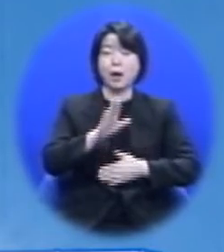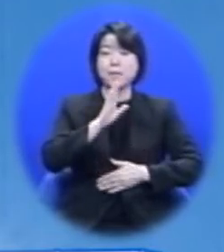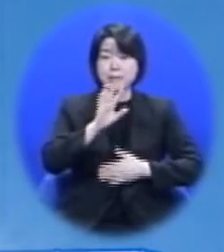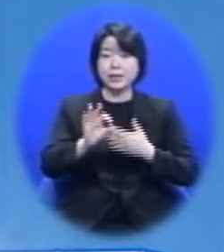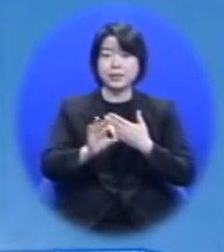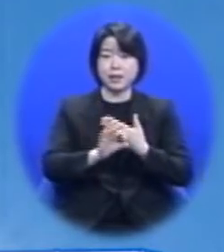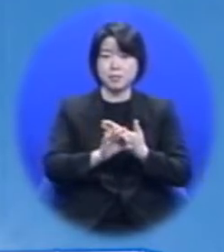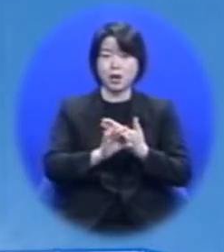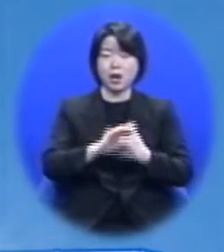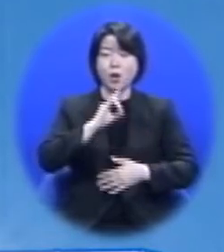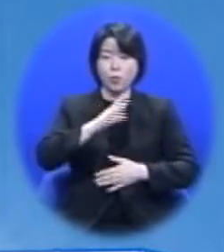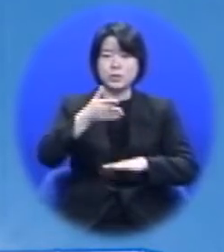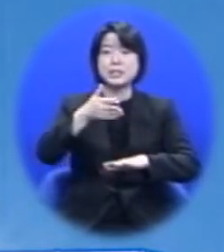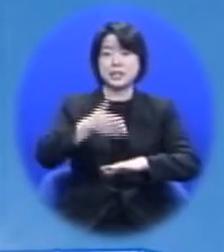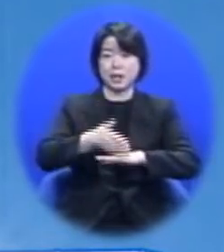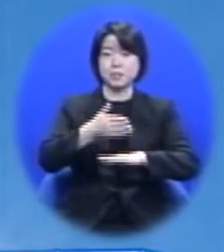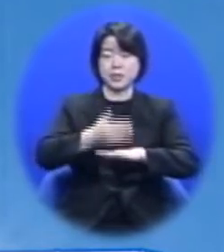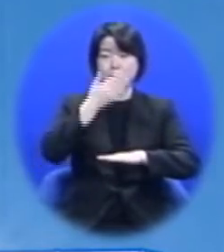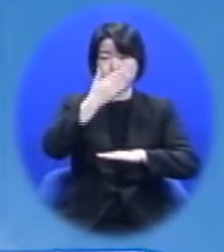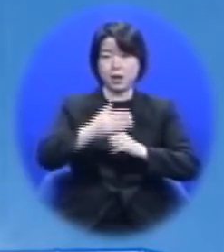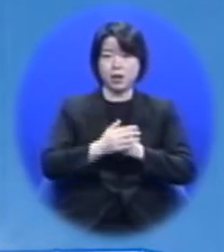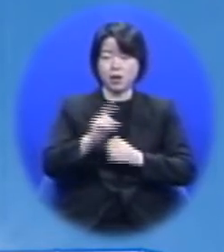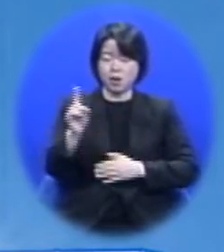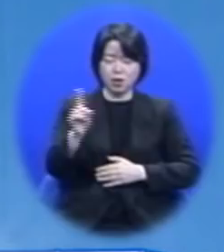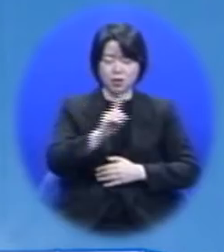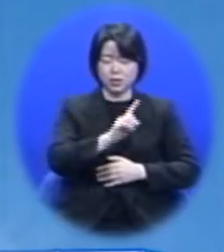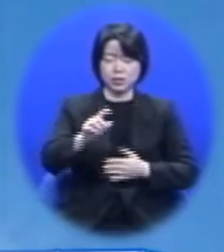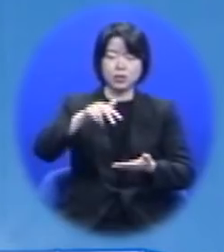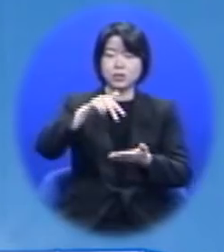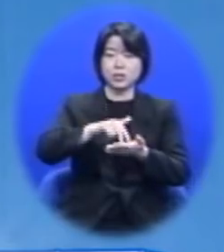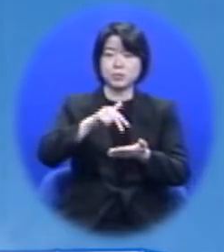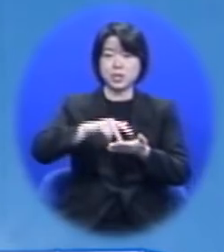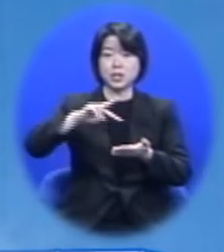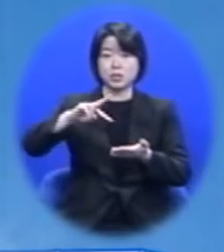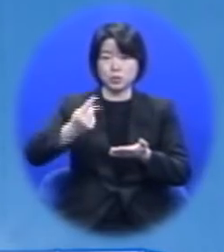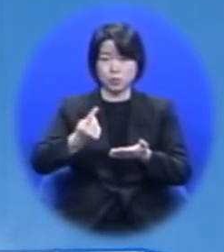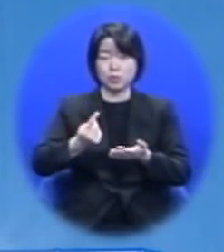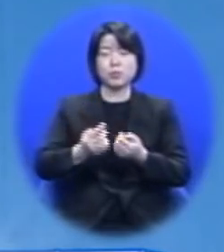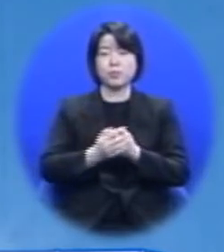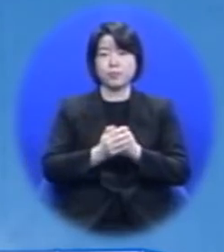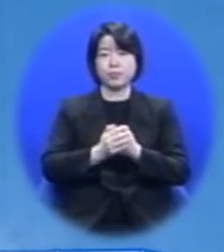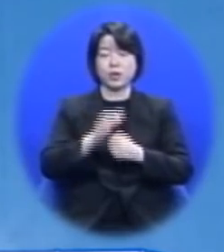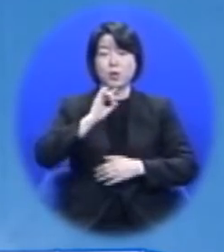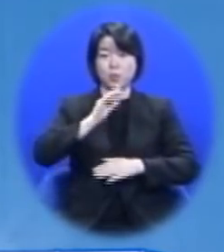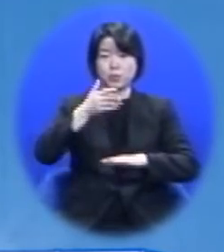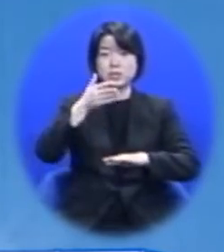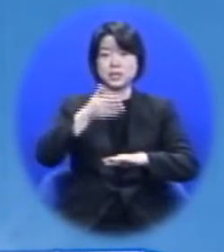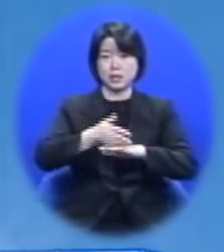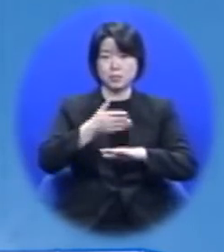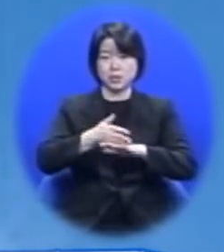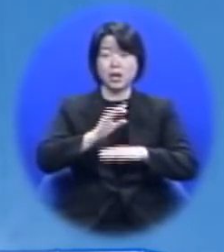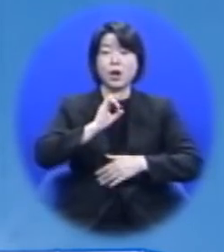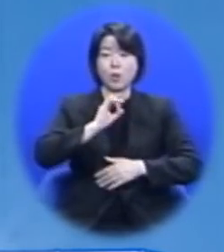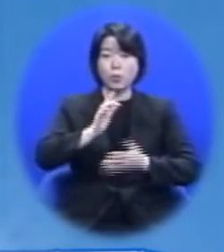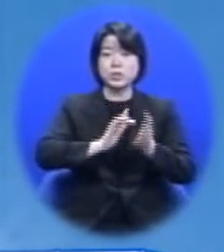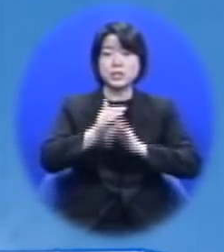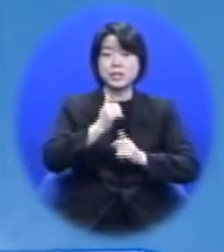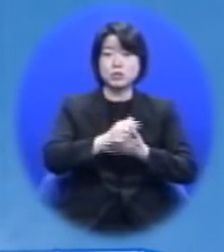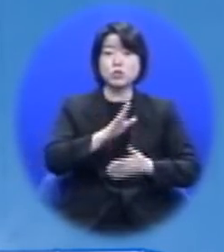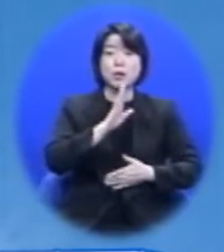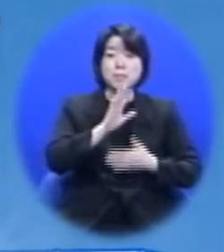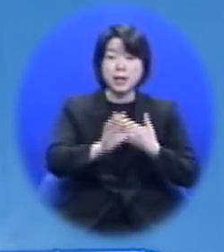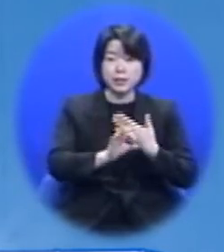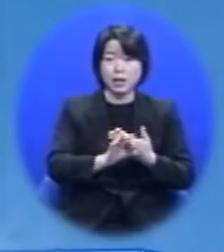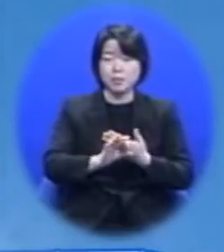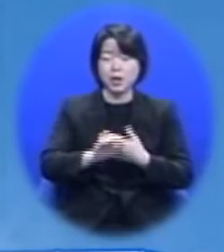그러면 우리는 오직 감사해요. 어떤 처지에서든, 어떤 형편에서든 오직 예수가 맞다면 우리는